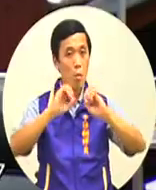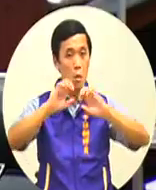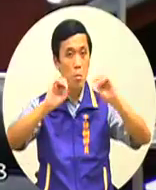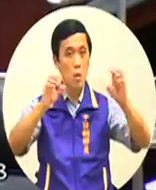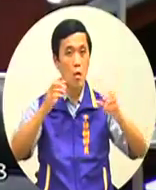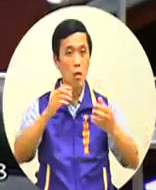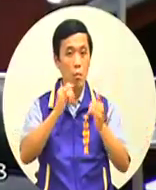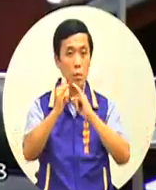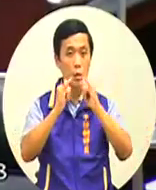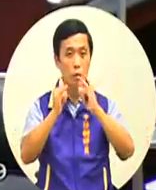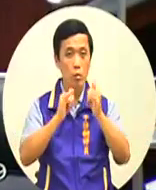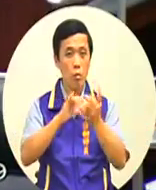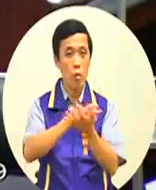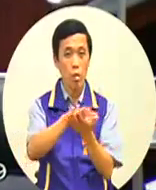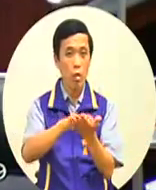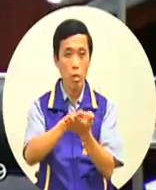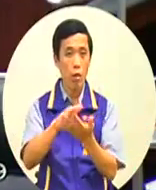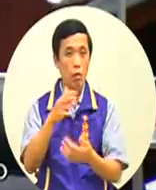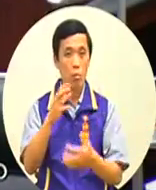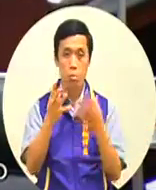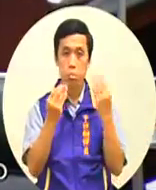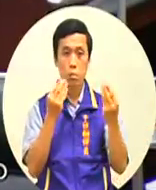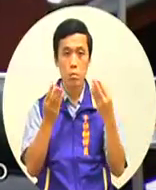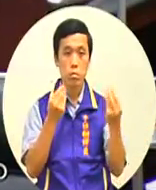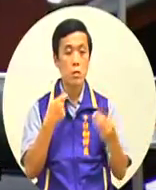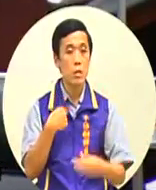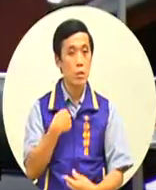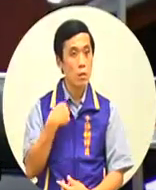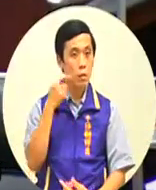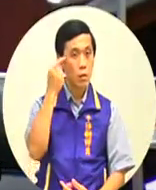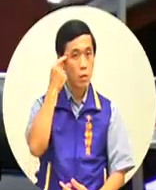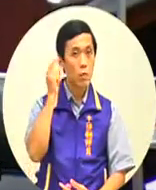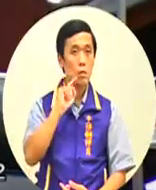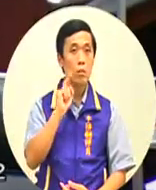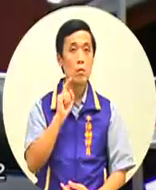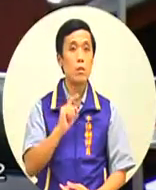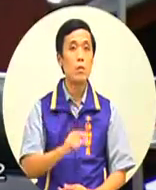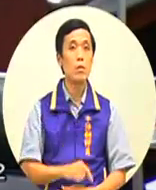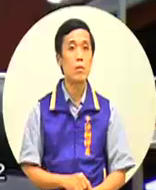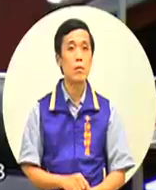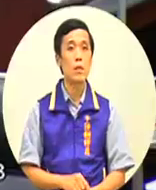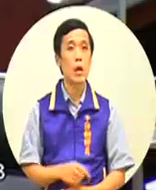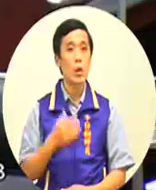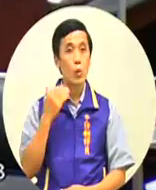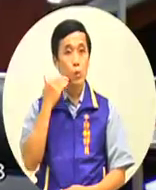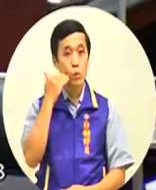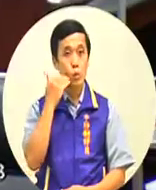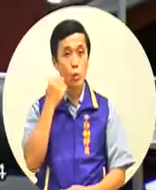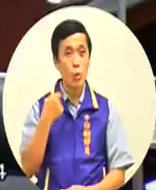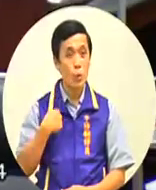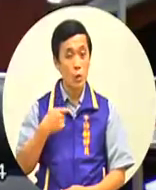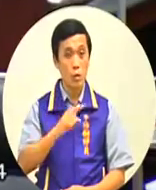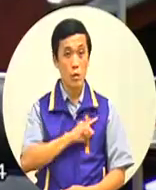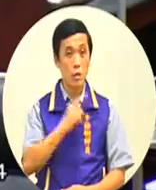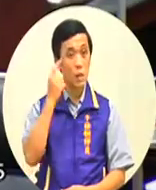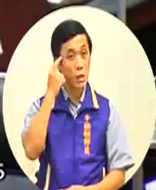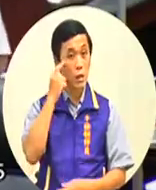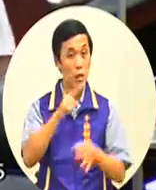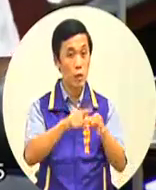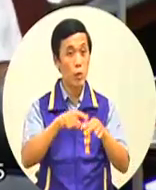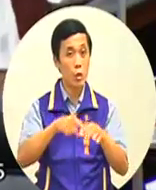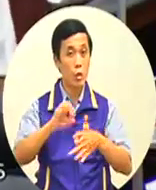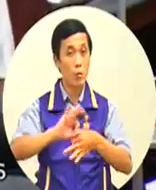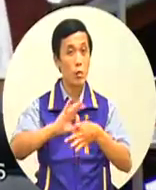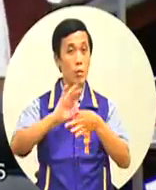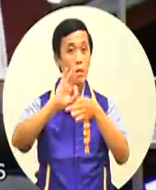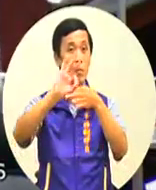沙，我要乌沙沙，但是我的认为啦。有时啊吼，讲我若要加趁，我就像我的时代，大工厂